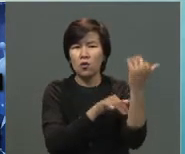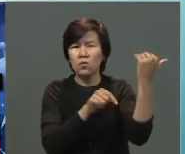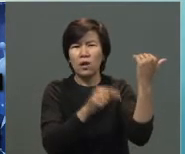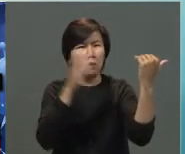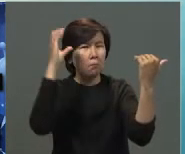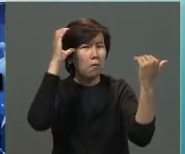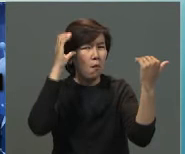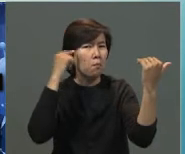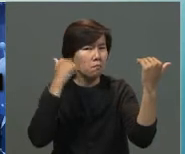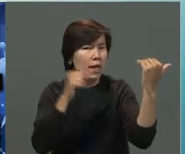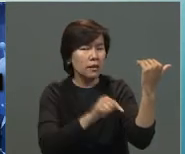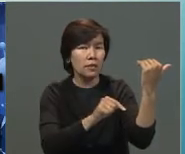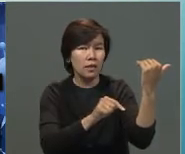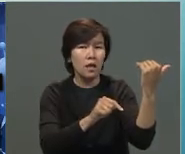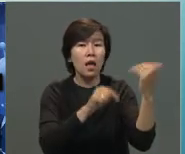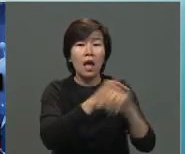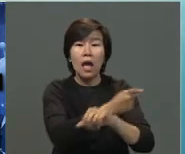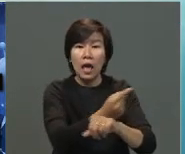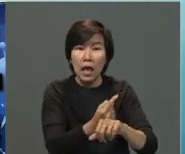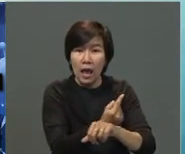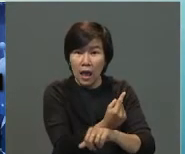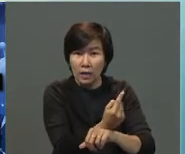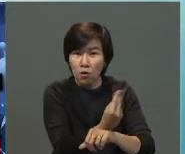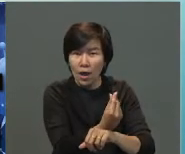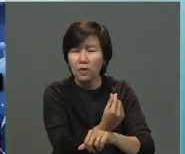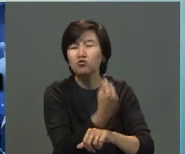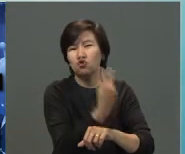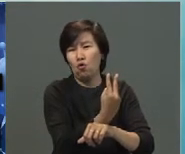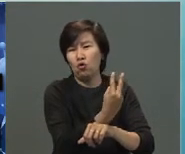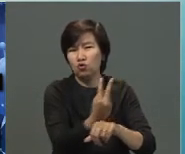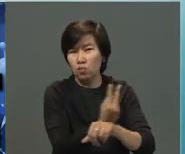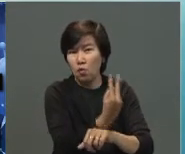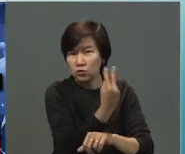นี่คือจำกัดเวลาให้บริการในระบบตั้งได้กับตอนนี้คอมพิวเตอร์ต่างแต่ละเครื่องเนี่ย2ชั่วโมงต่อหนึ่งรอบและหยุดพัก 15